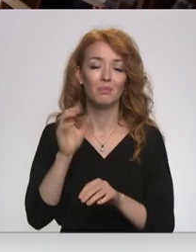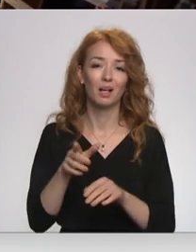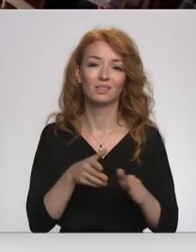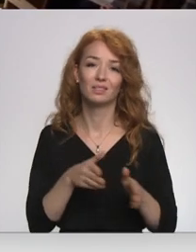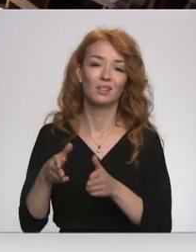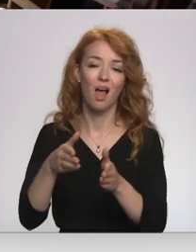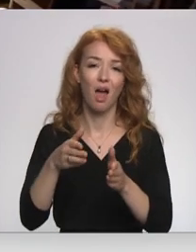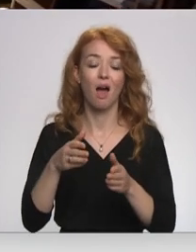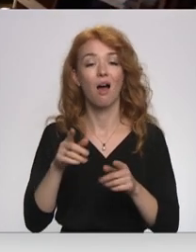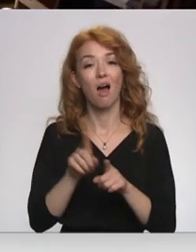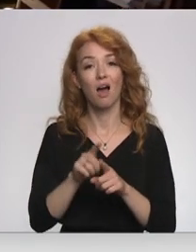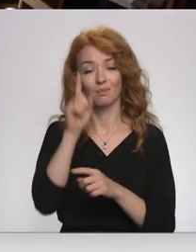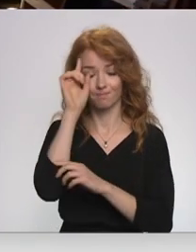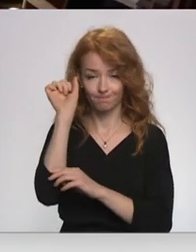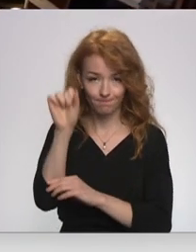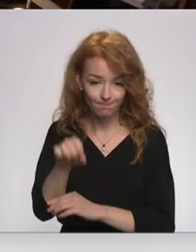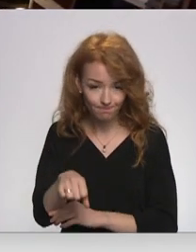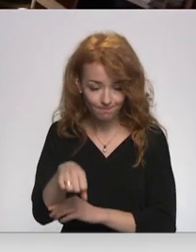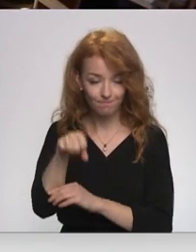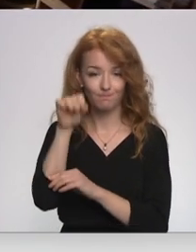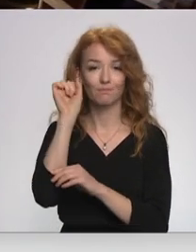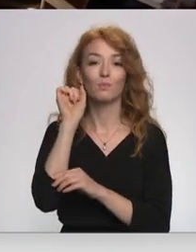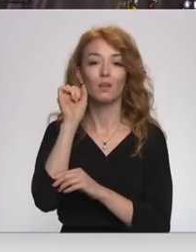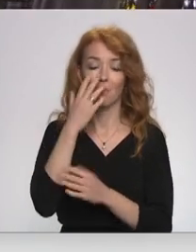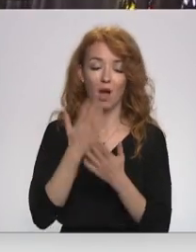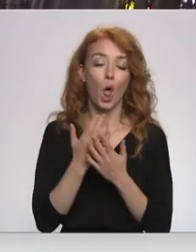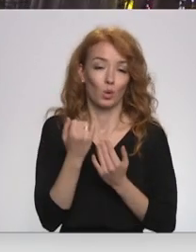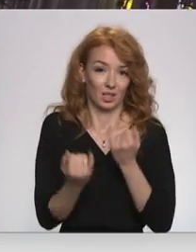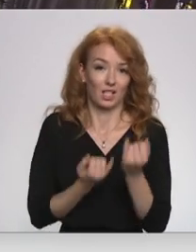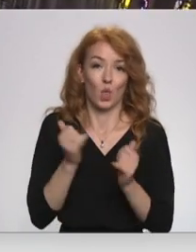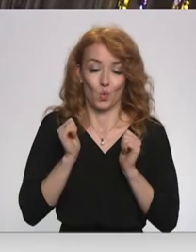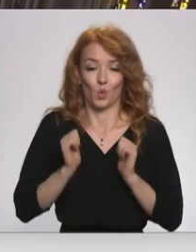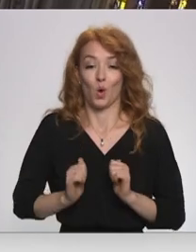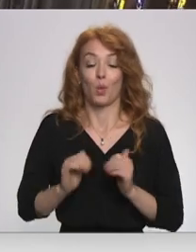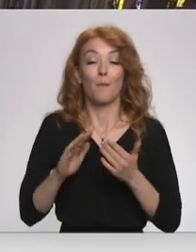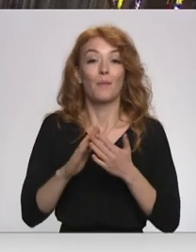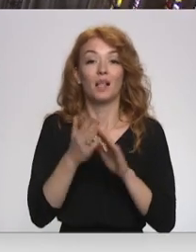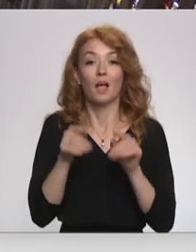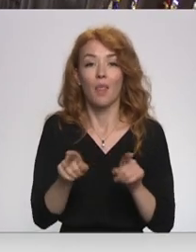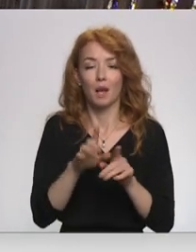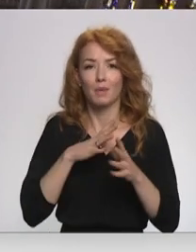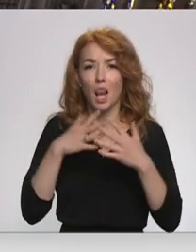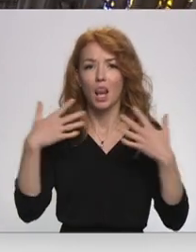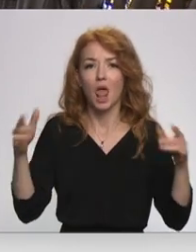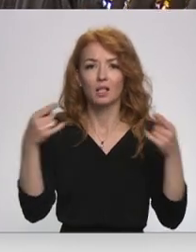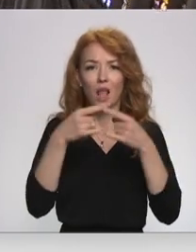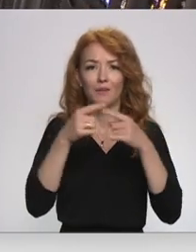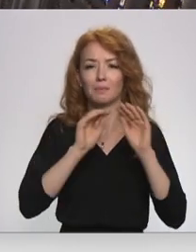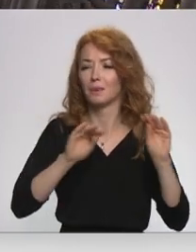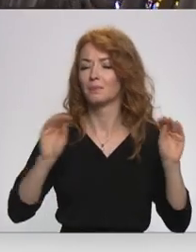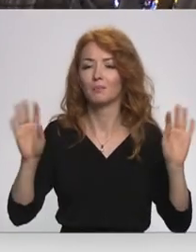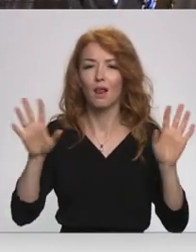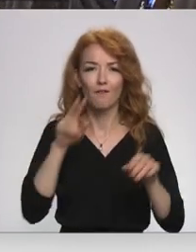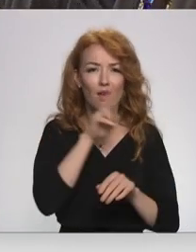ceļā, noliecot galvu, izrādot cieņu, godu. Šeit pilsētā arī bija lieli ekrāni, uz kuriem varēja vērot